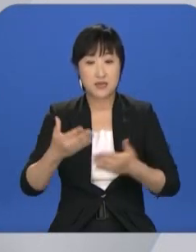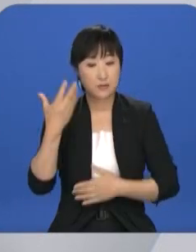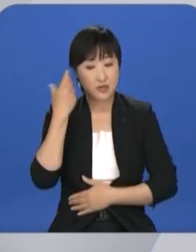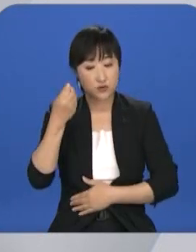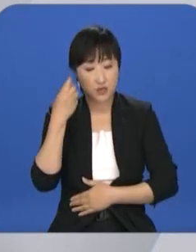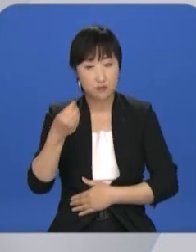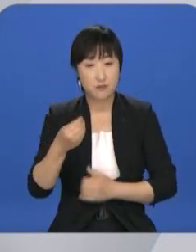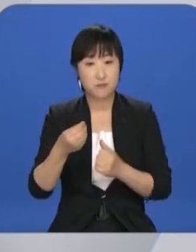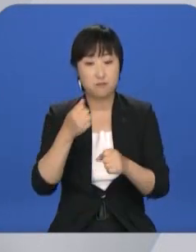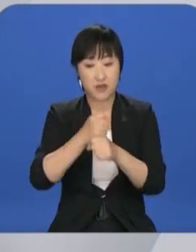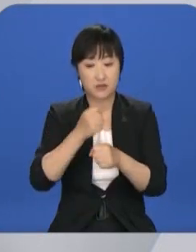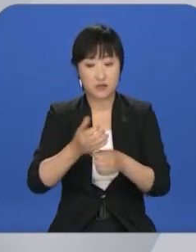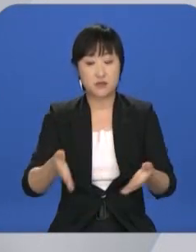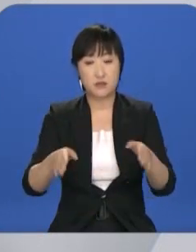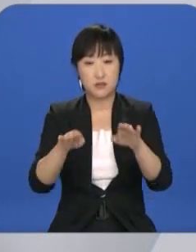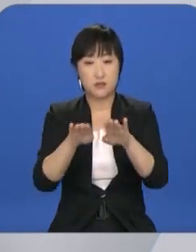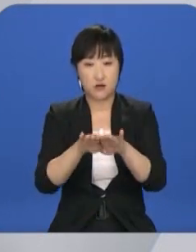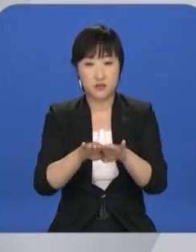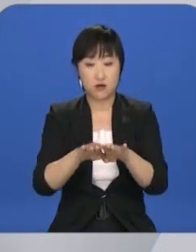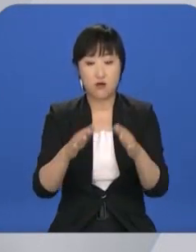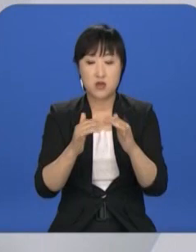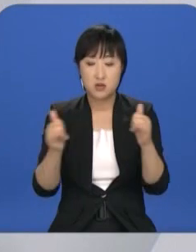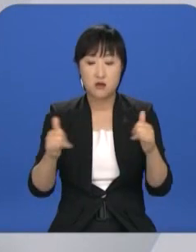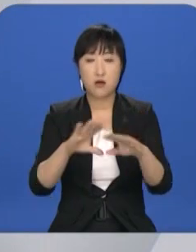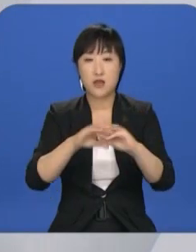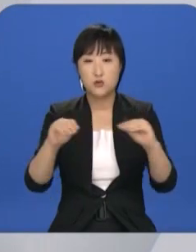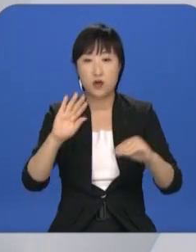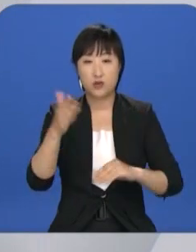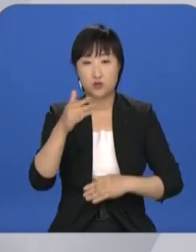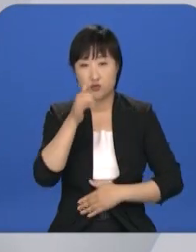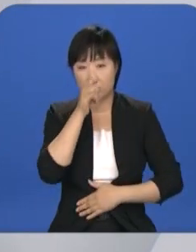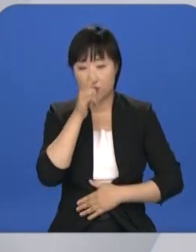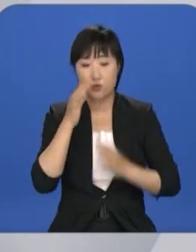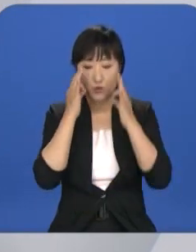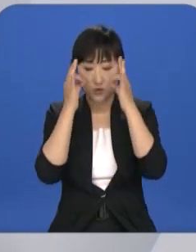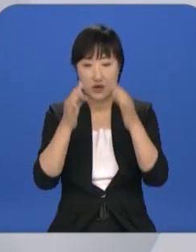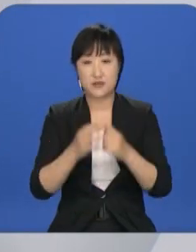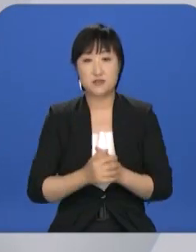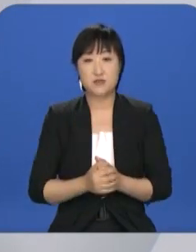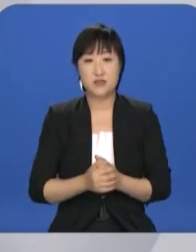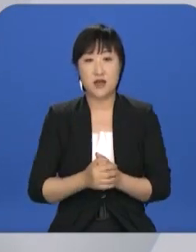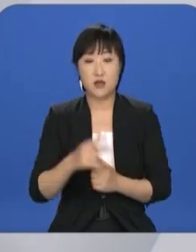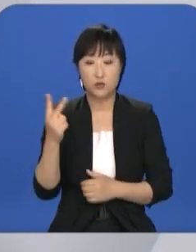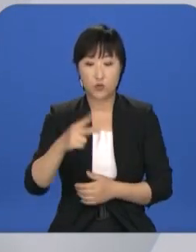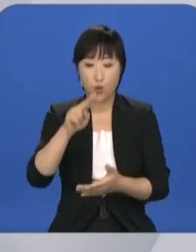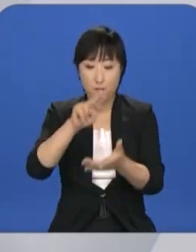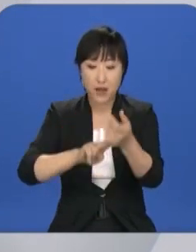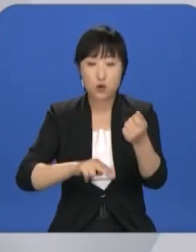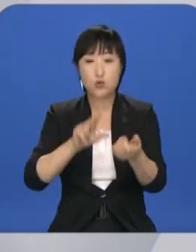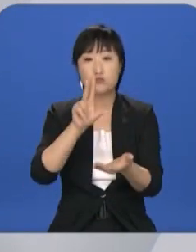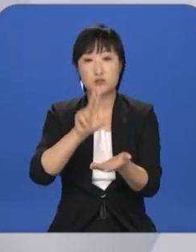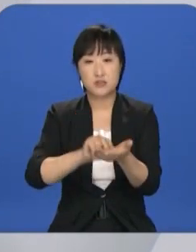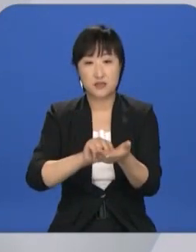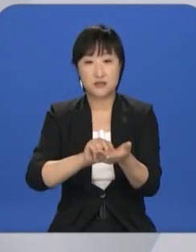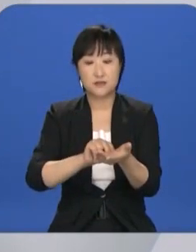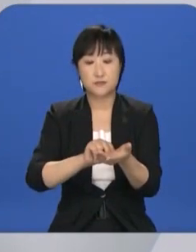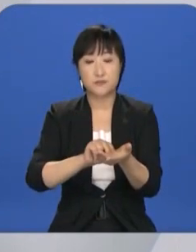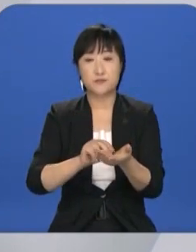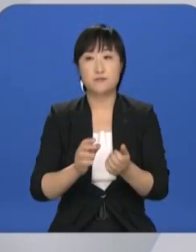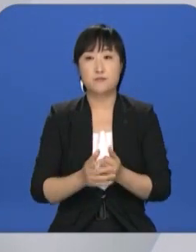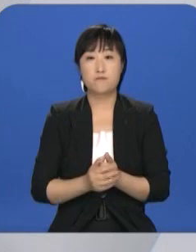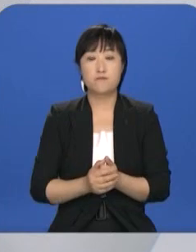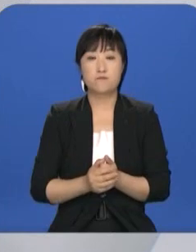건립해서 다소나마 인력 해소가 될 수 있도록 하겠습니다. 또한 판로 문제는